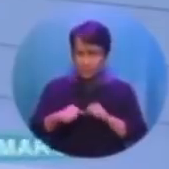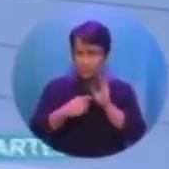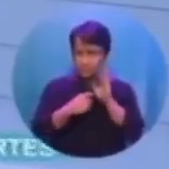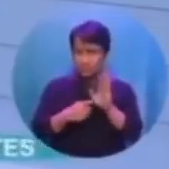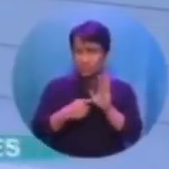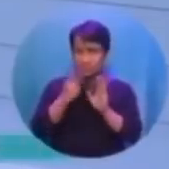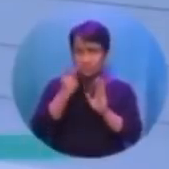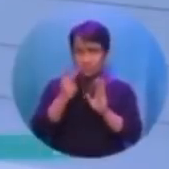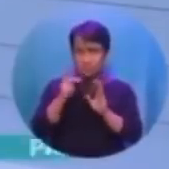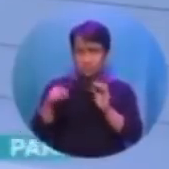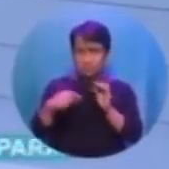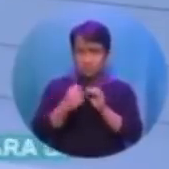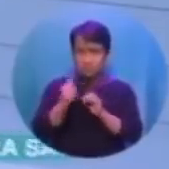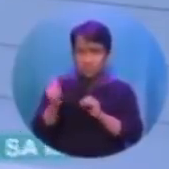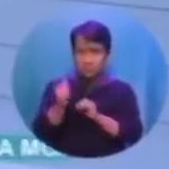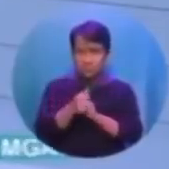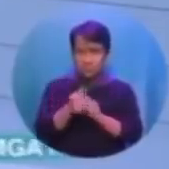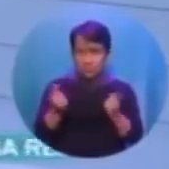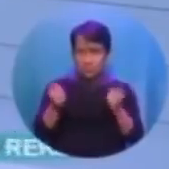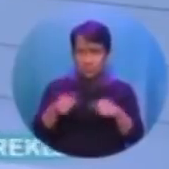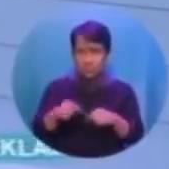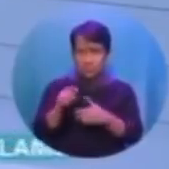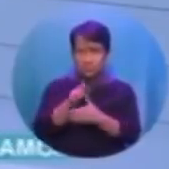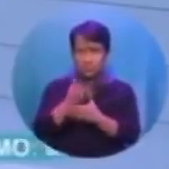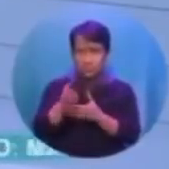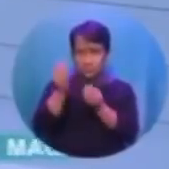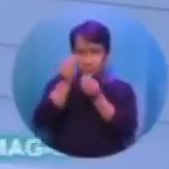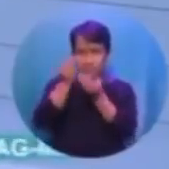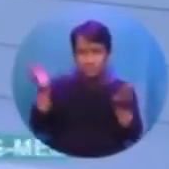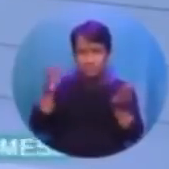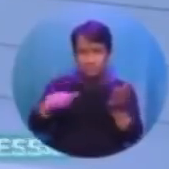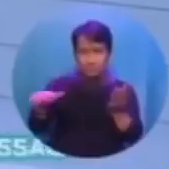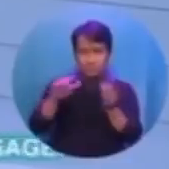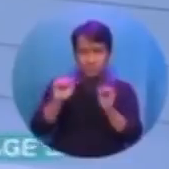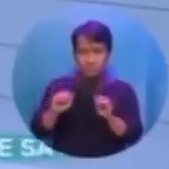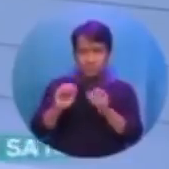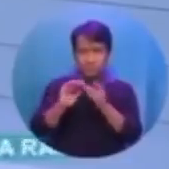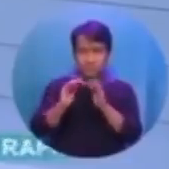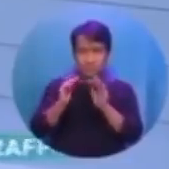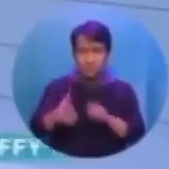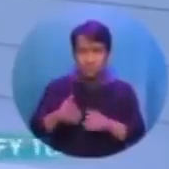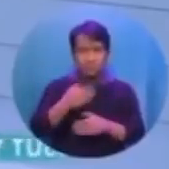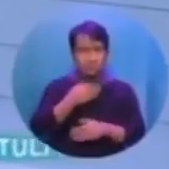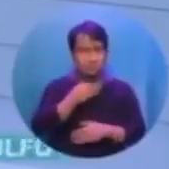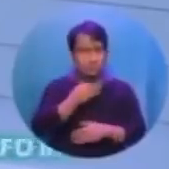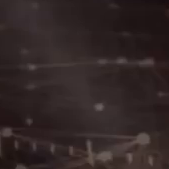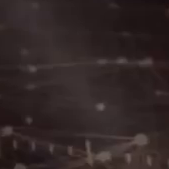light about this incident, and then isi-share po namin ito sa pamilya at doon po sa mga netizen na very